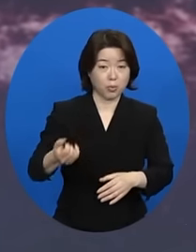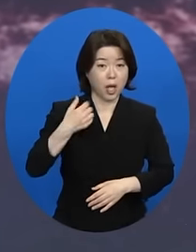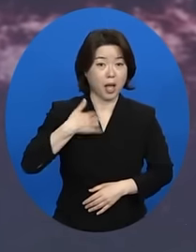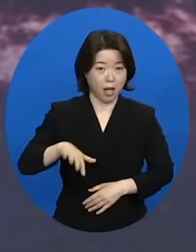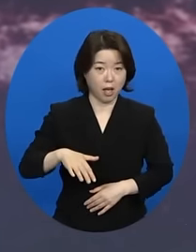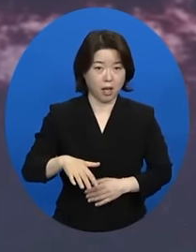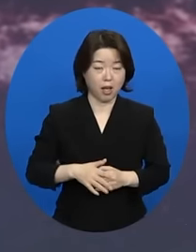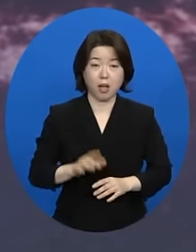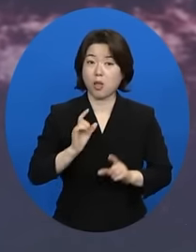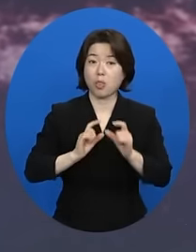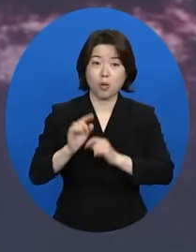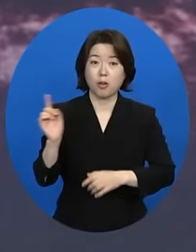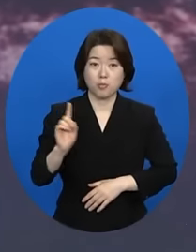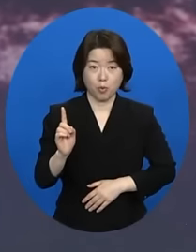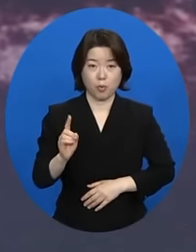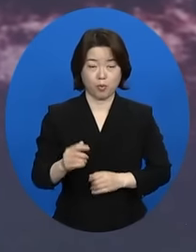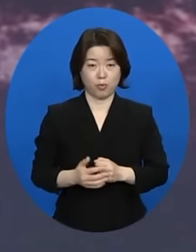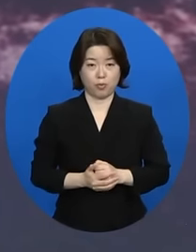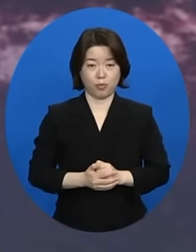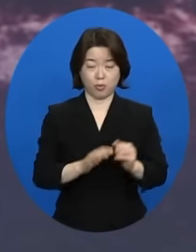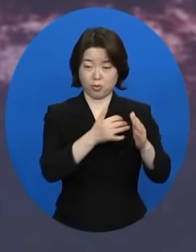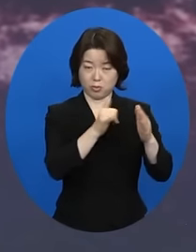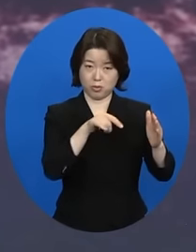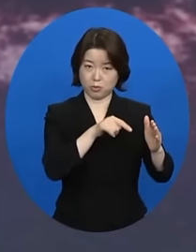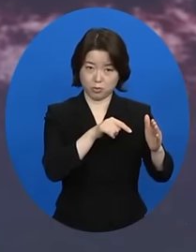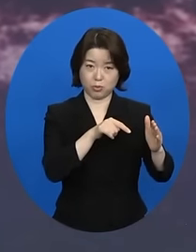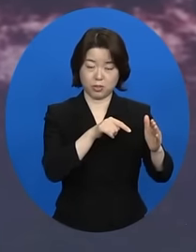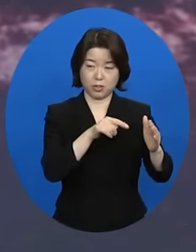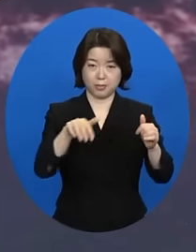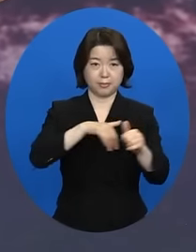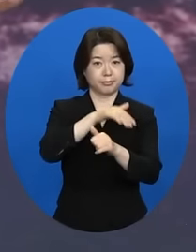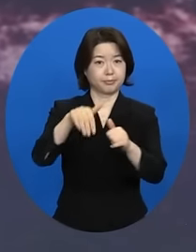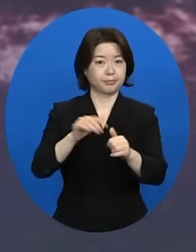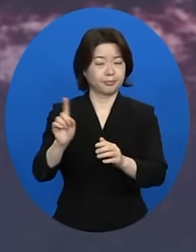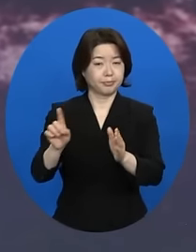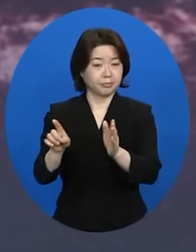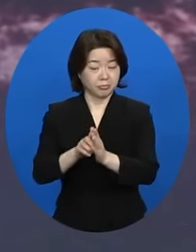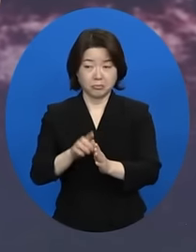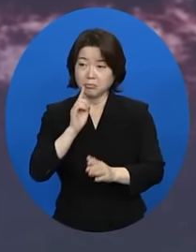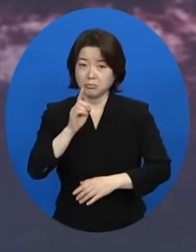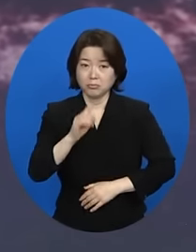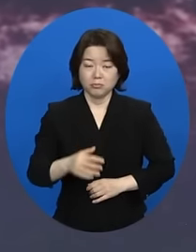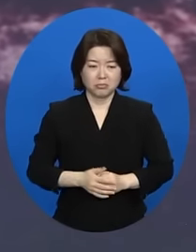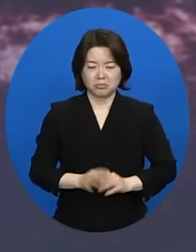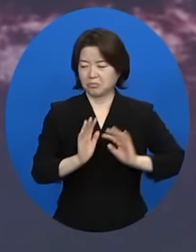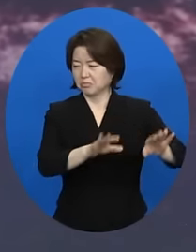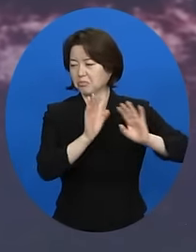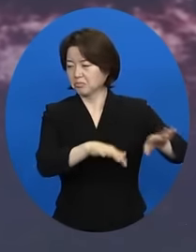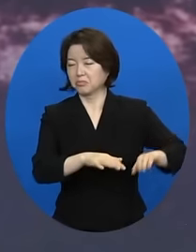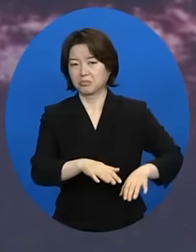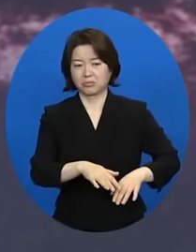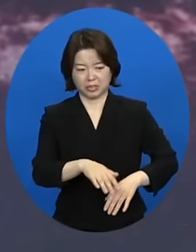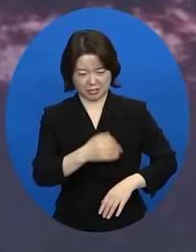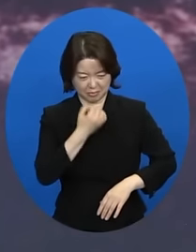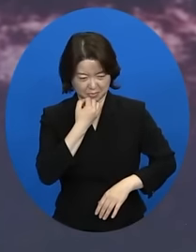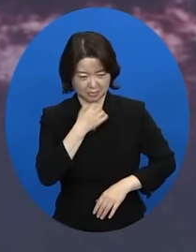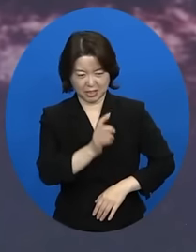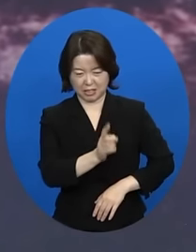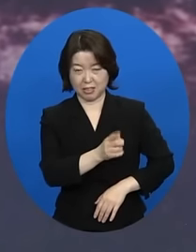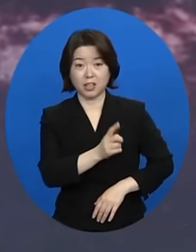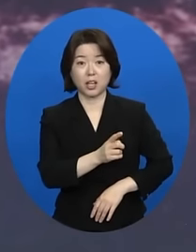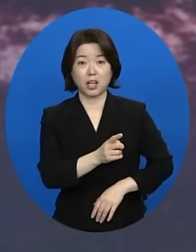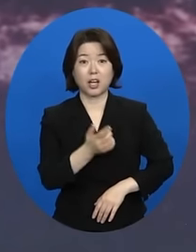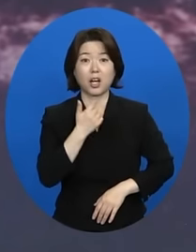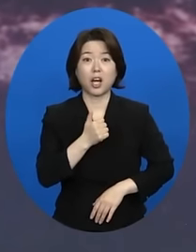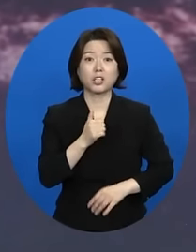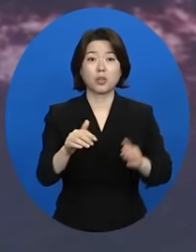분입니다. 심지어 뭐 가족들이 막 이제 주변에서 무슨 신앙 얘기를 하면 막 권유도 뿌리치고 가족들이 비웃고 손가락질을 하던